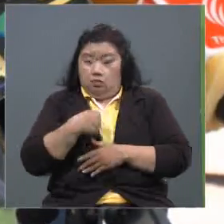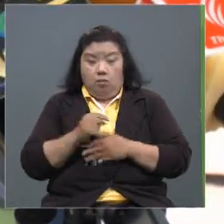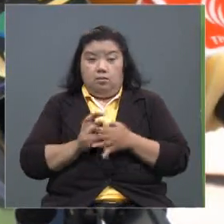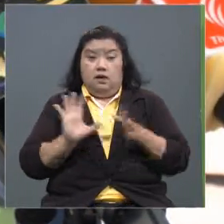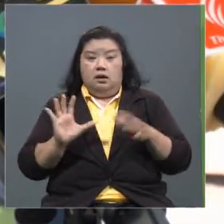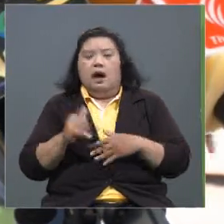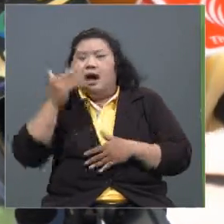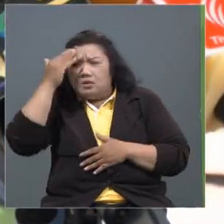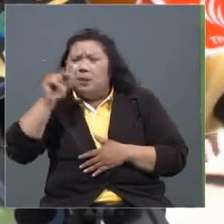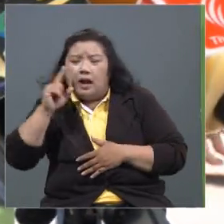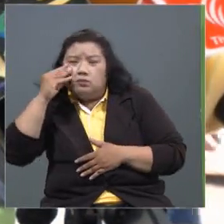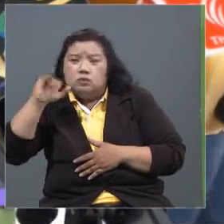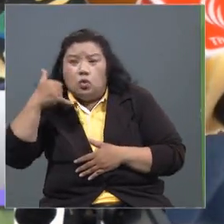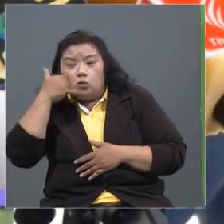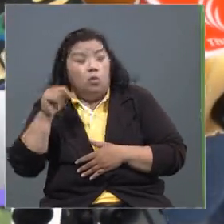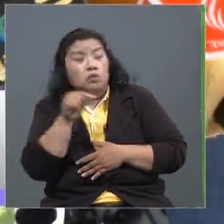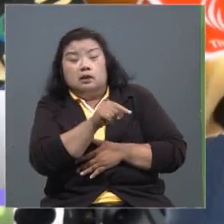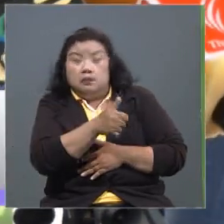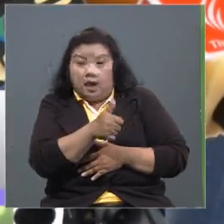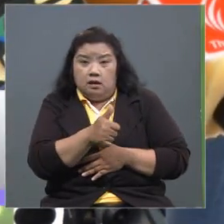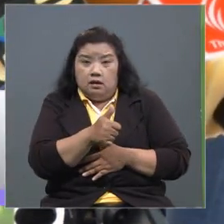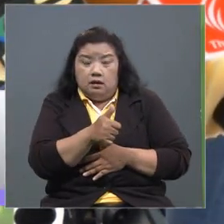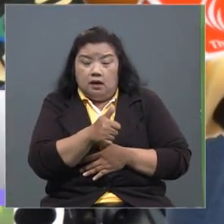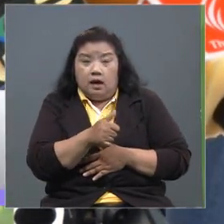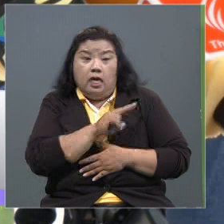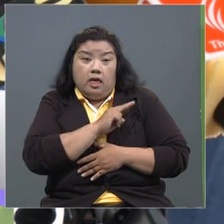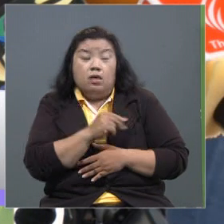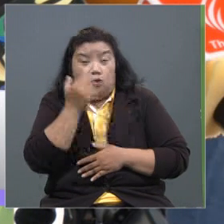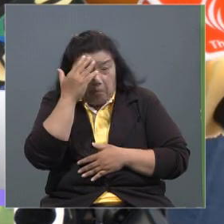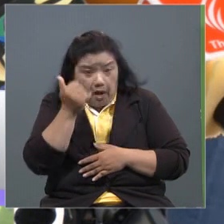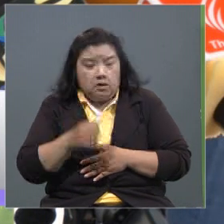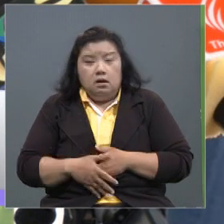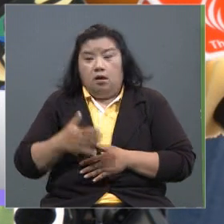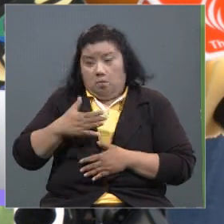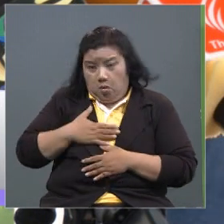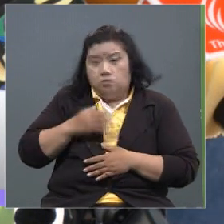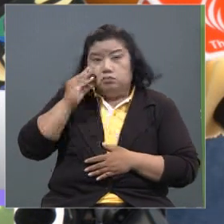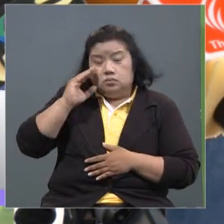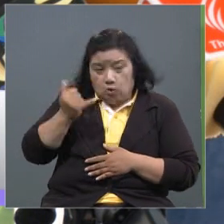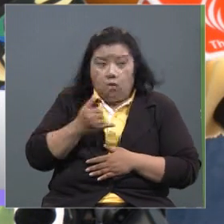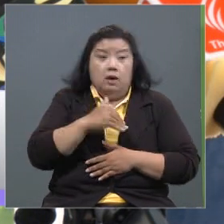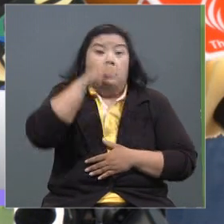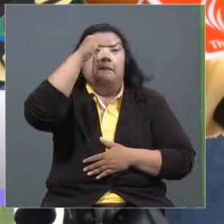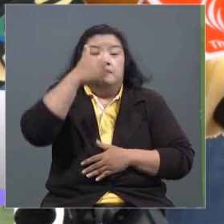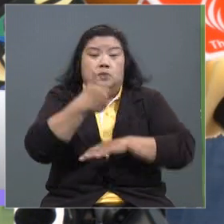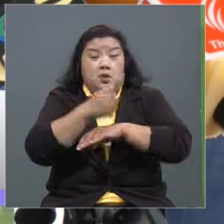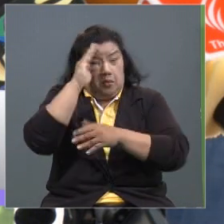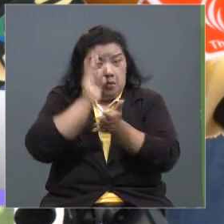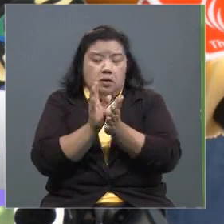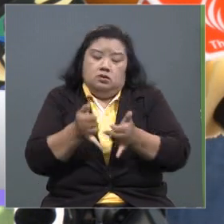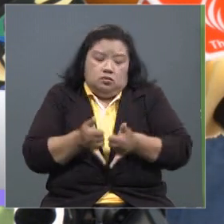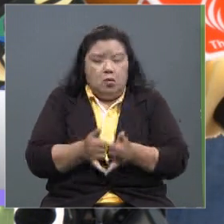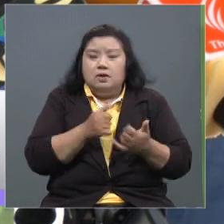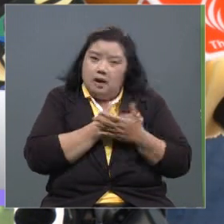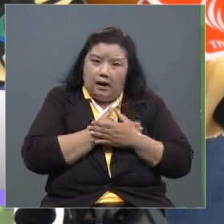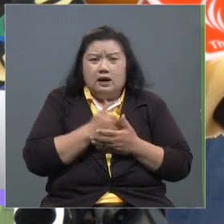คุยกับบิ๊กต่อเองล่ะ ก็วันก่อนบิ๊กต่อยังพูดอยู่เลยถูกไหมว่าพี่กับพี่โจ๊กไม่ได้มีปัญหาอะไรกันเลยอยู่กันแบบพี่ๆน้องๆรักกันดีแล้